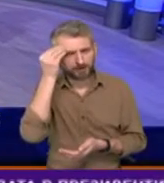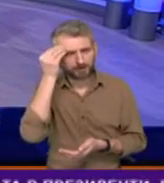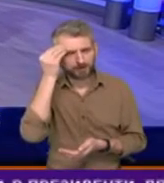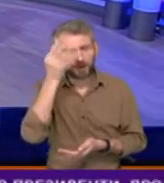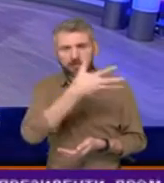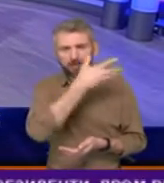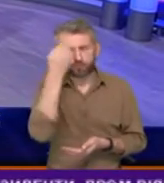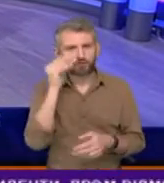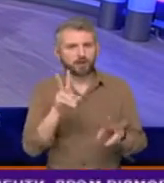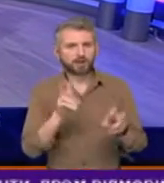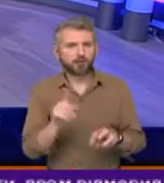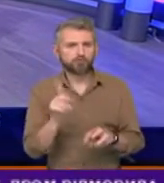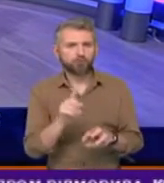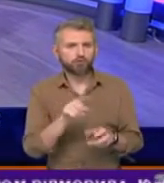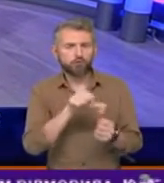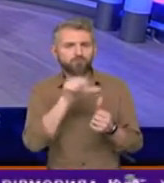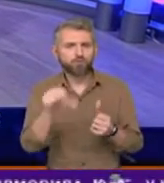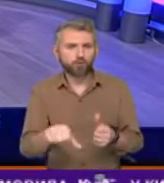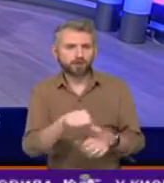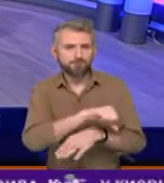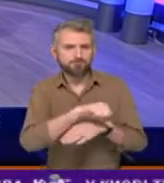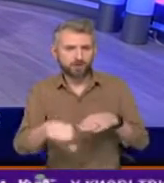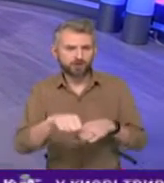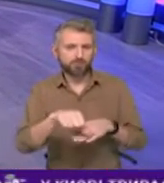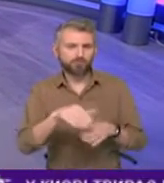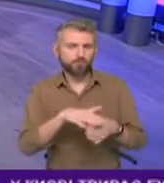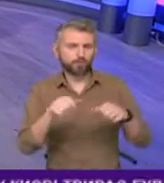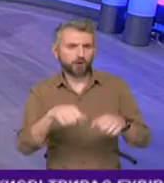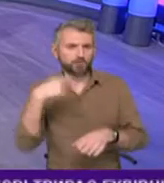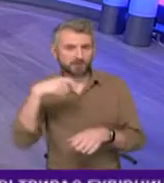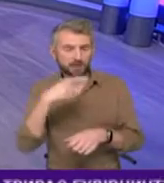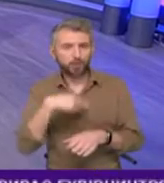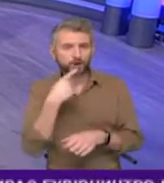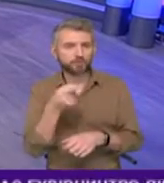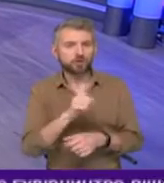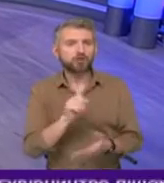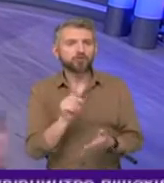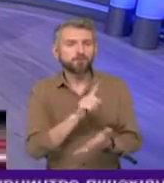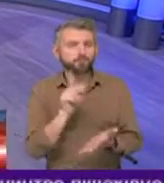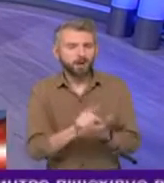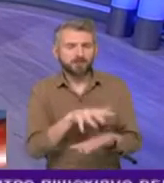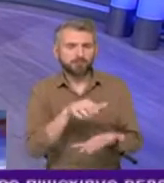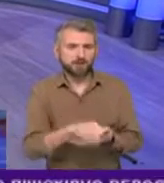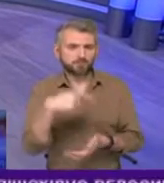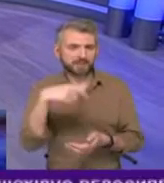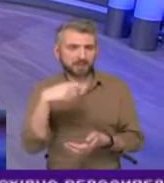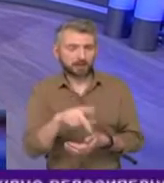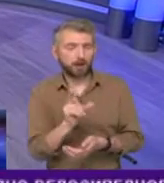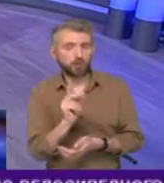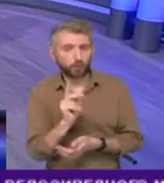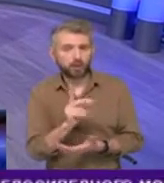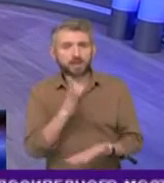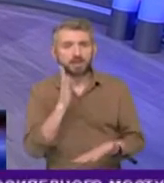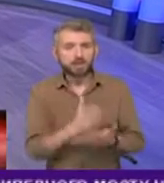забутися тему того, що виходить поза межі повноважень президента. Ну, це свята є святих. Ти говорив про те, що має займатися президент. А момент другий, ну,